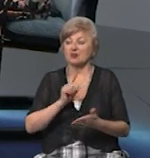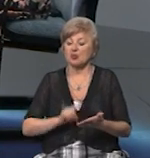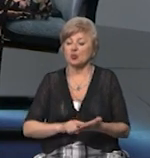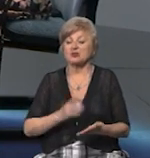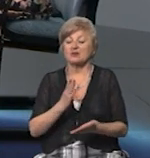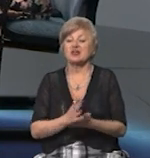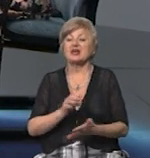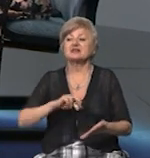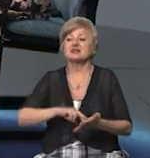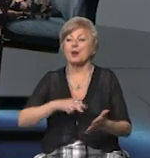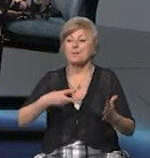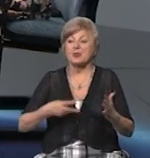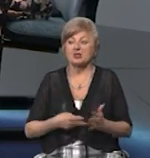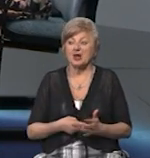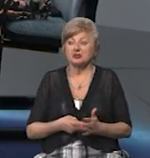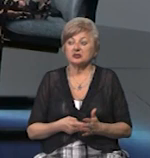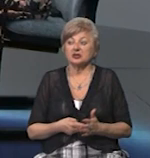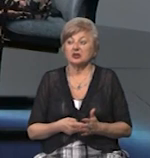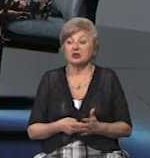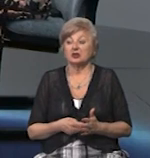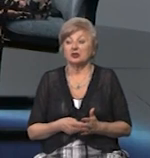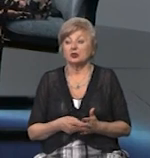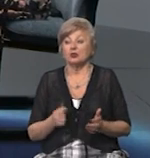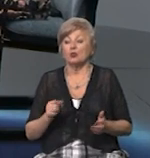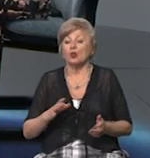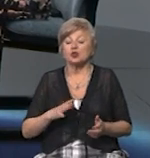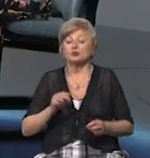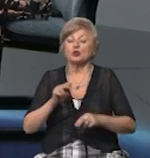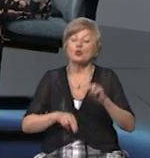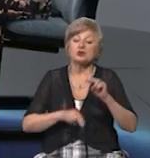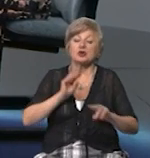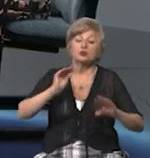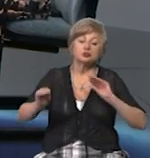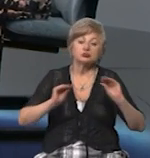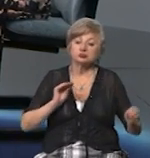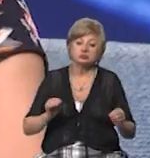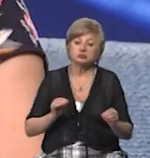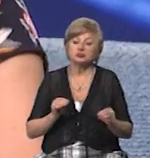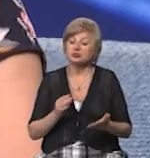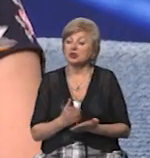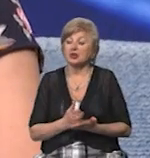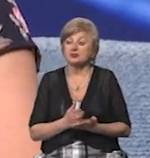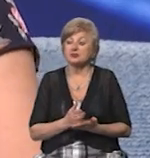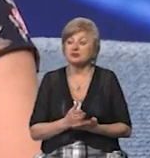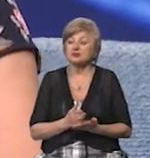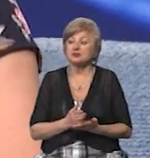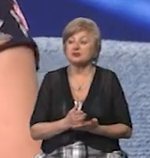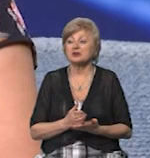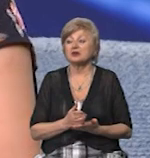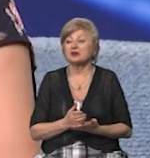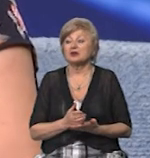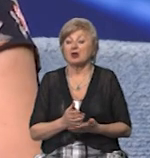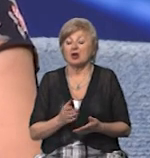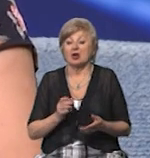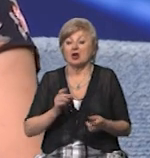план. Може, у міської влади є план і інфраструктурний, і благоустроєний. Наскільки ти знав про план, про